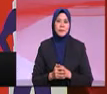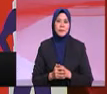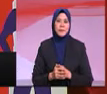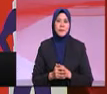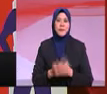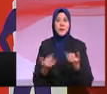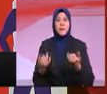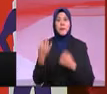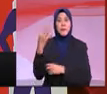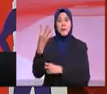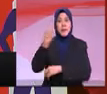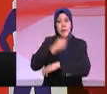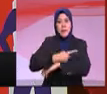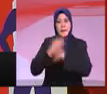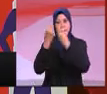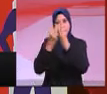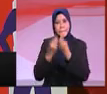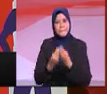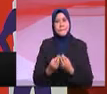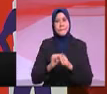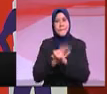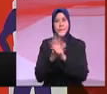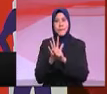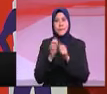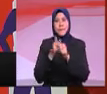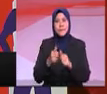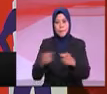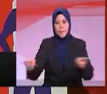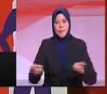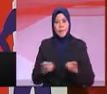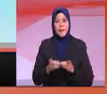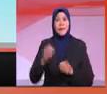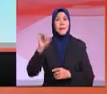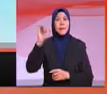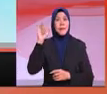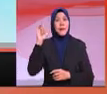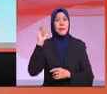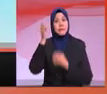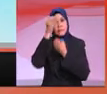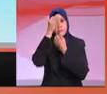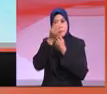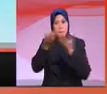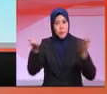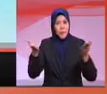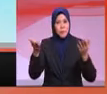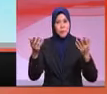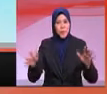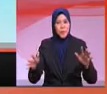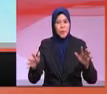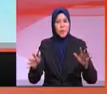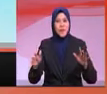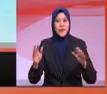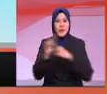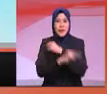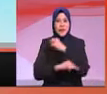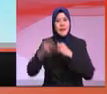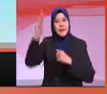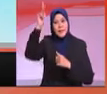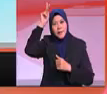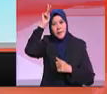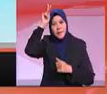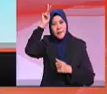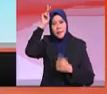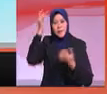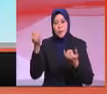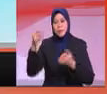pergerakan 14 hari taburan kes COVID-19 mengikut daerah. Jadi semalam telah pun dimaklumkan iaitu negeri Kelantan kita